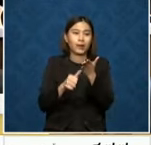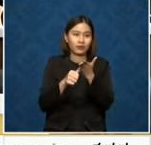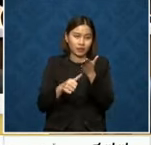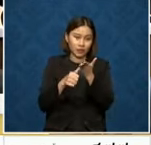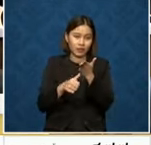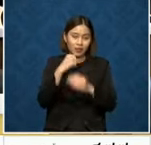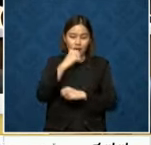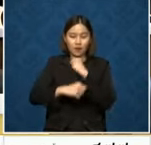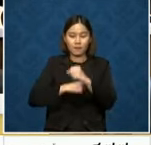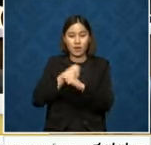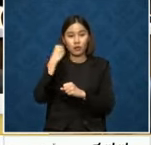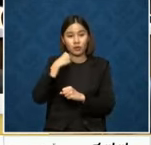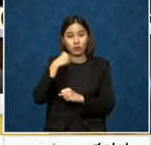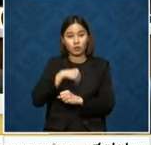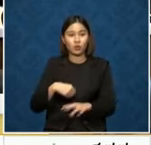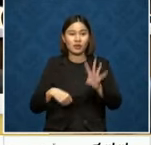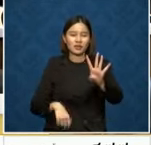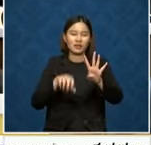ต่อปี